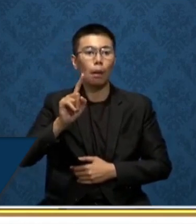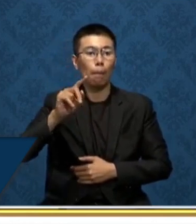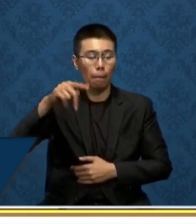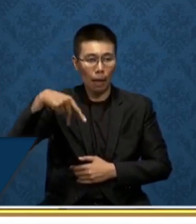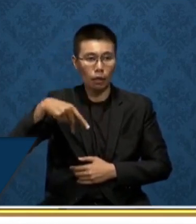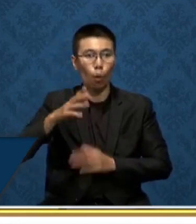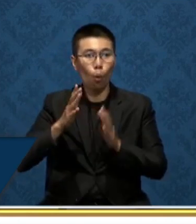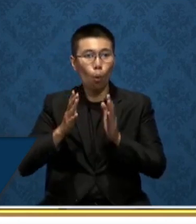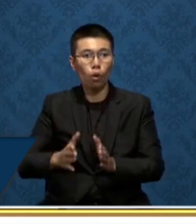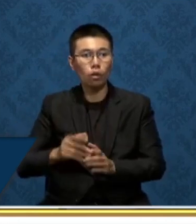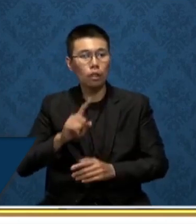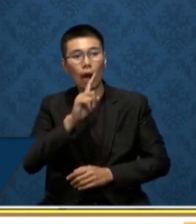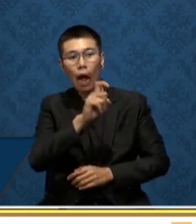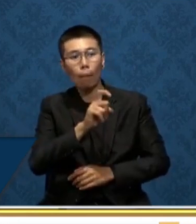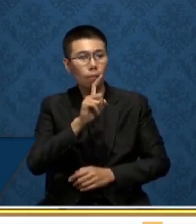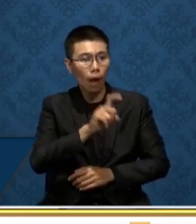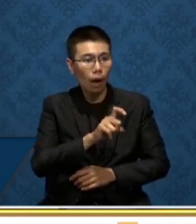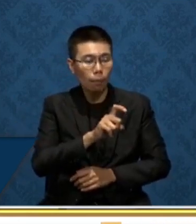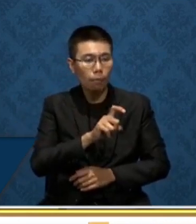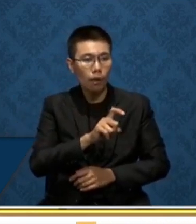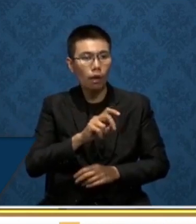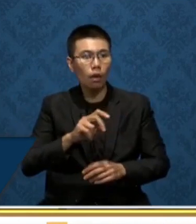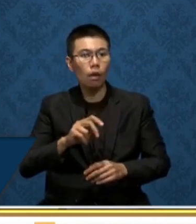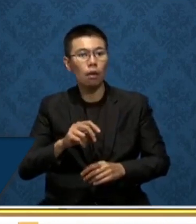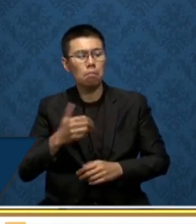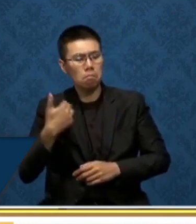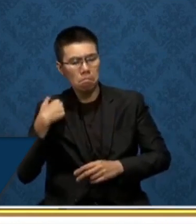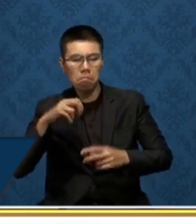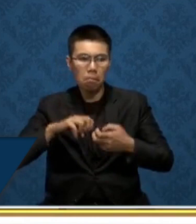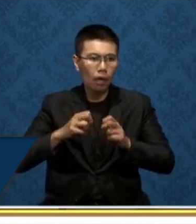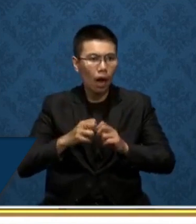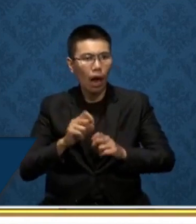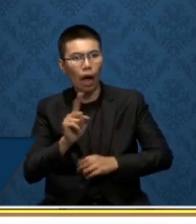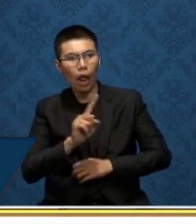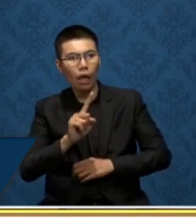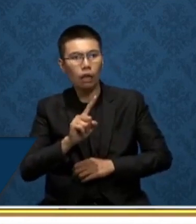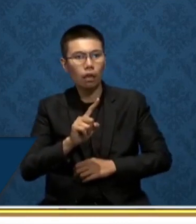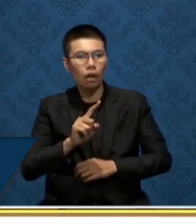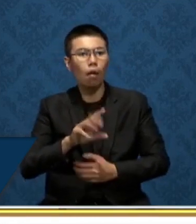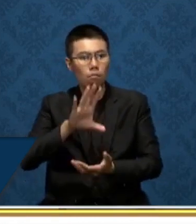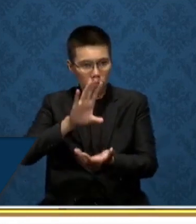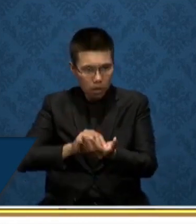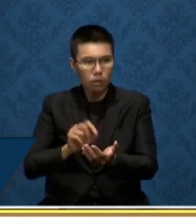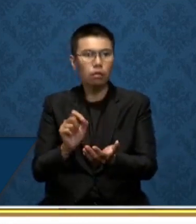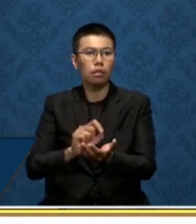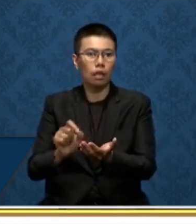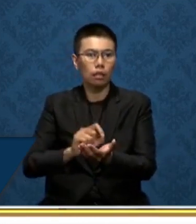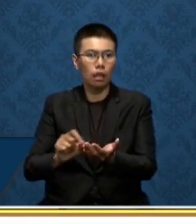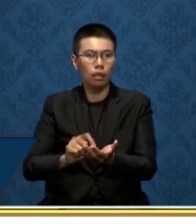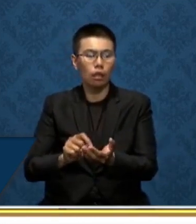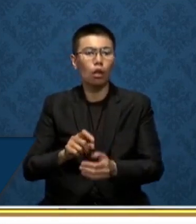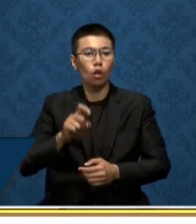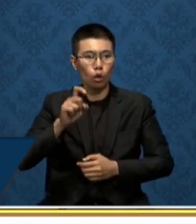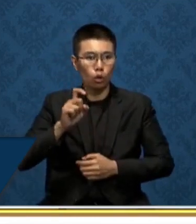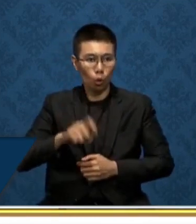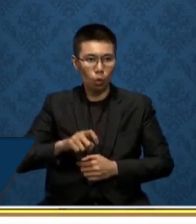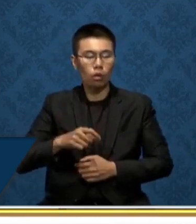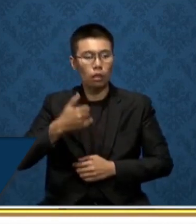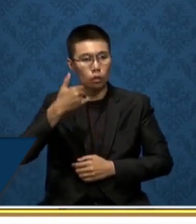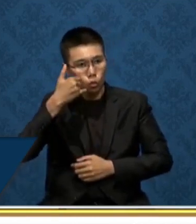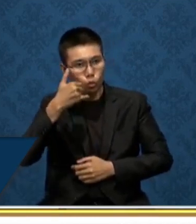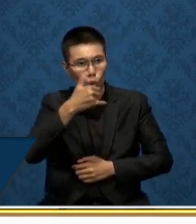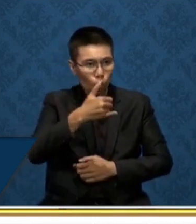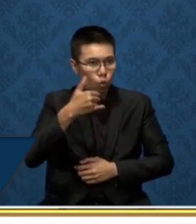ราก็ดูว่าใน 1,000 รายเนี่ยมีอะไรที่เข้าข่ายหรือเปล่านะครับเราเก็บสถิติตรงนี้ได้นะครับเราต้องทำงานเชิงลุกนะครับ